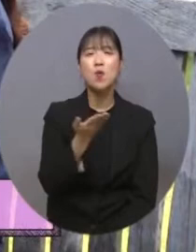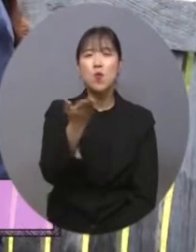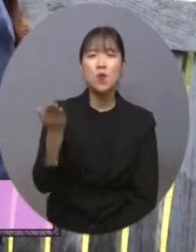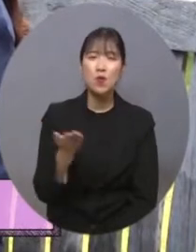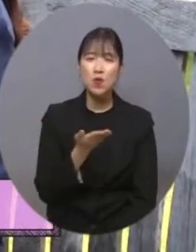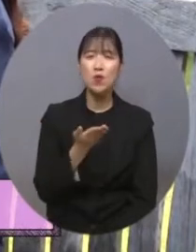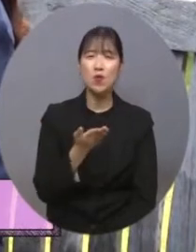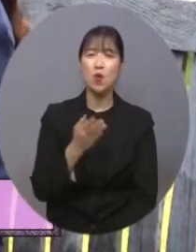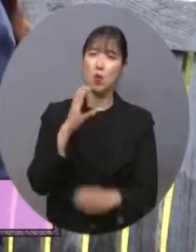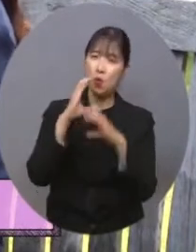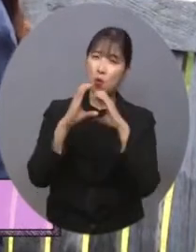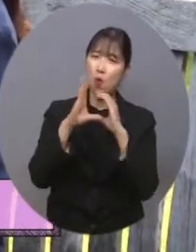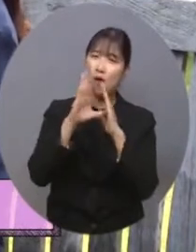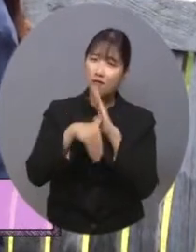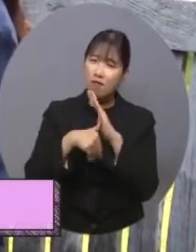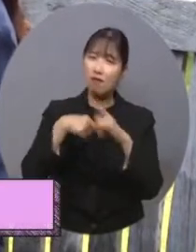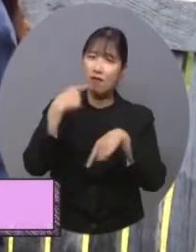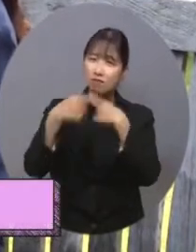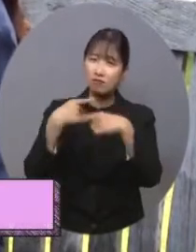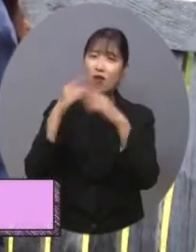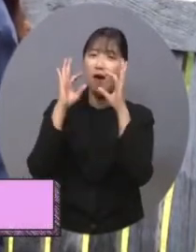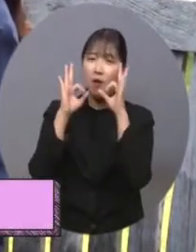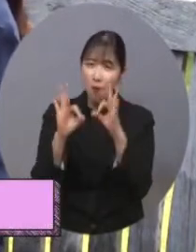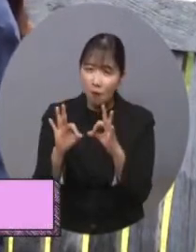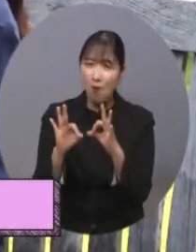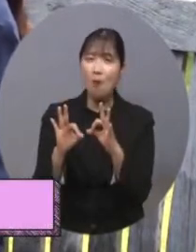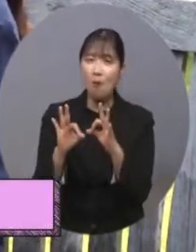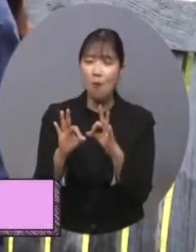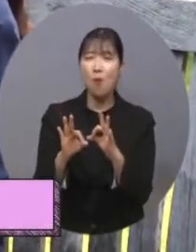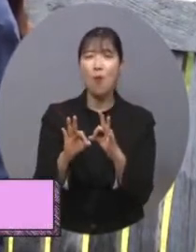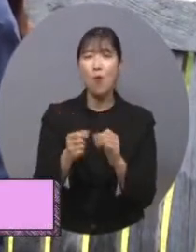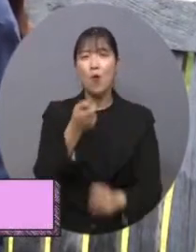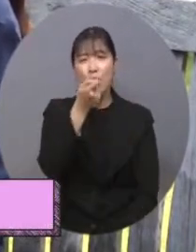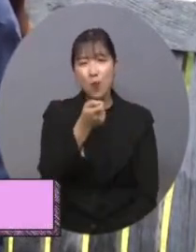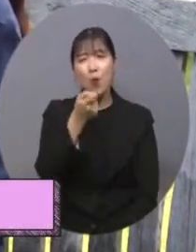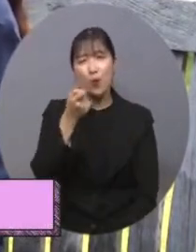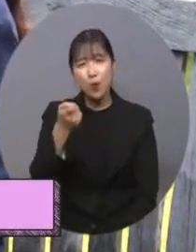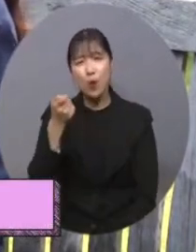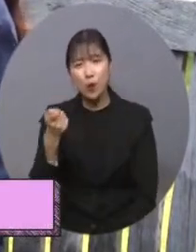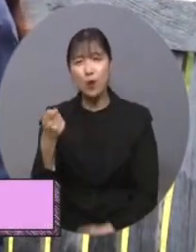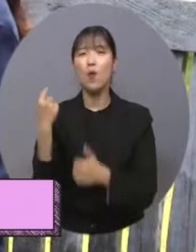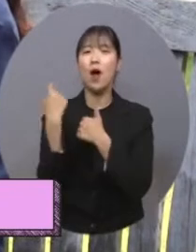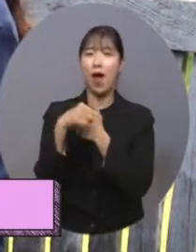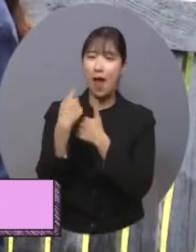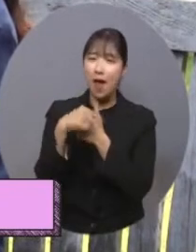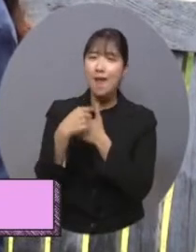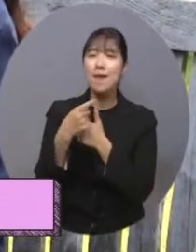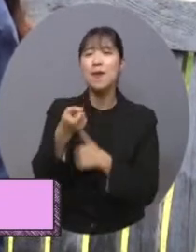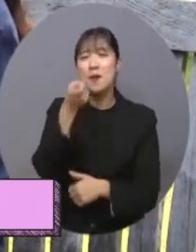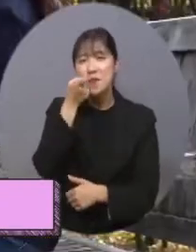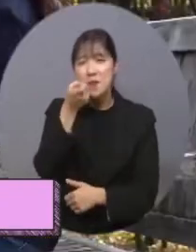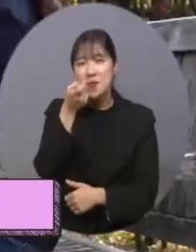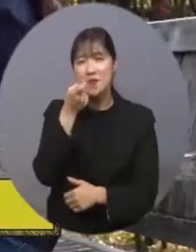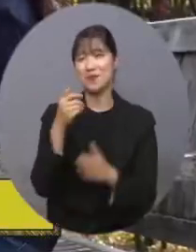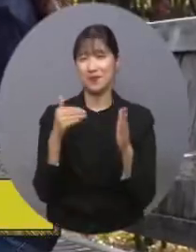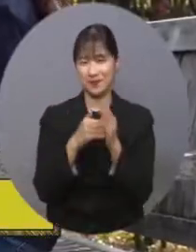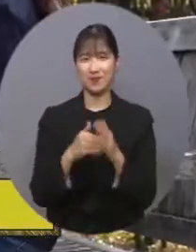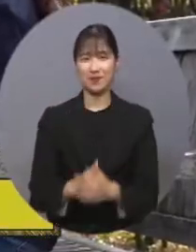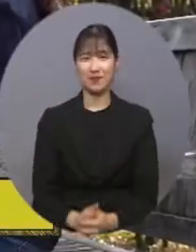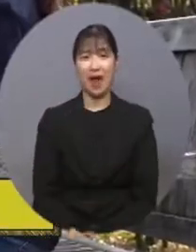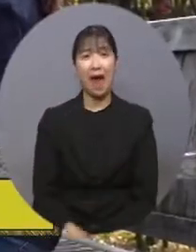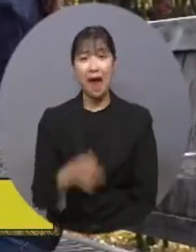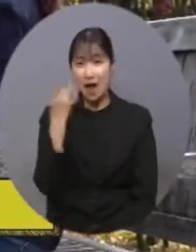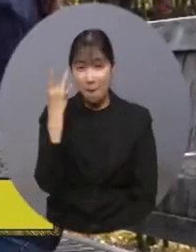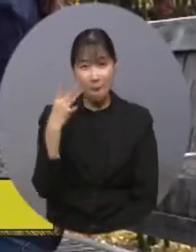소통 속에서 네. 수화를 보고 이모들이 차근차근 알려주면서 배웠어요. 아